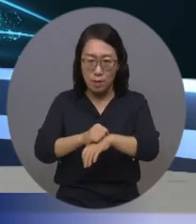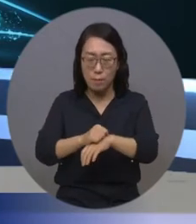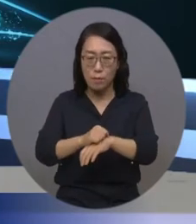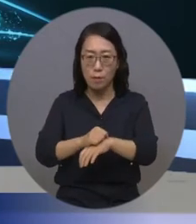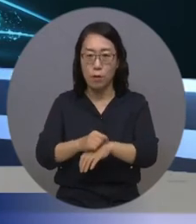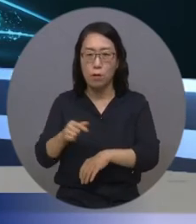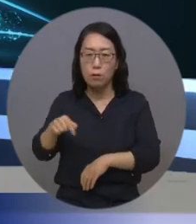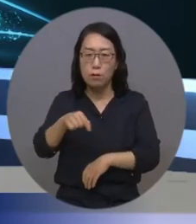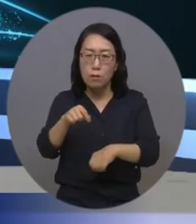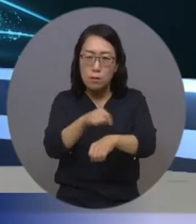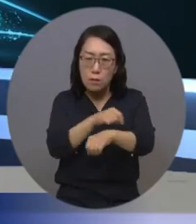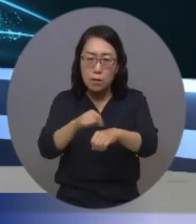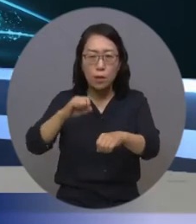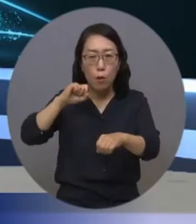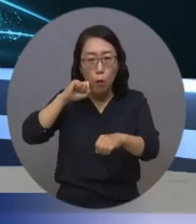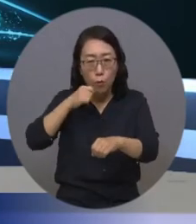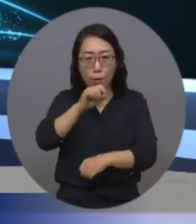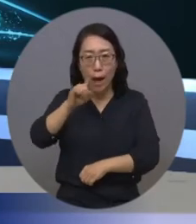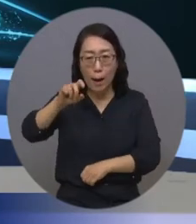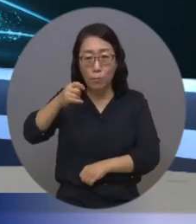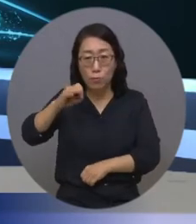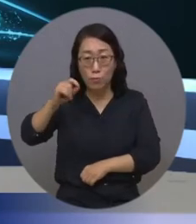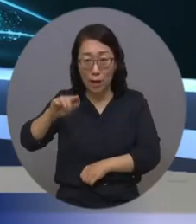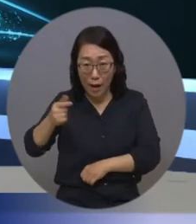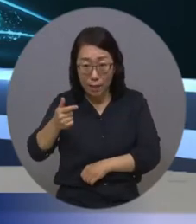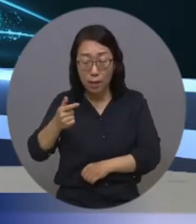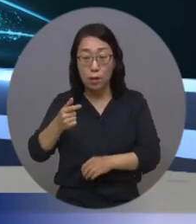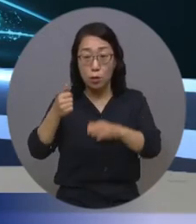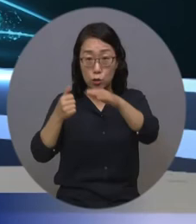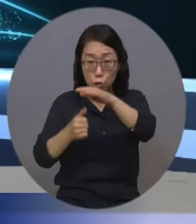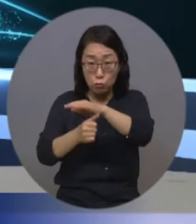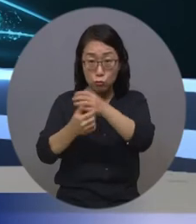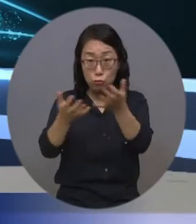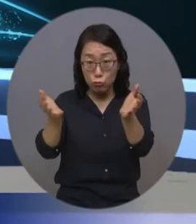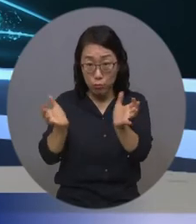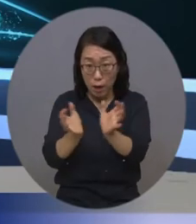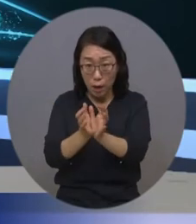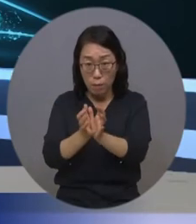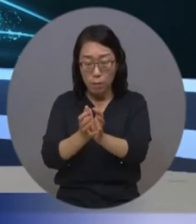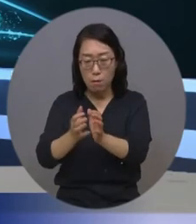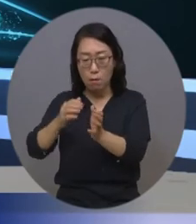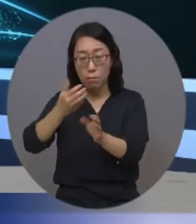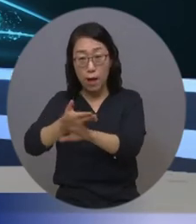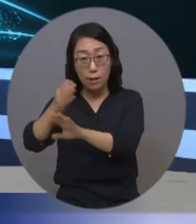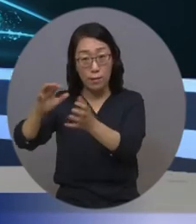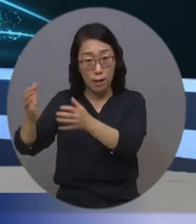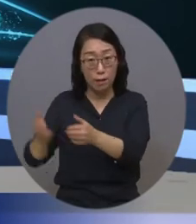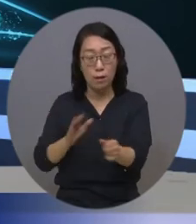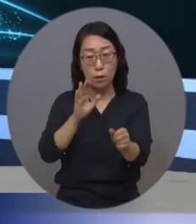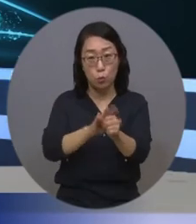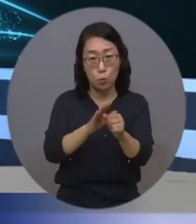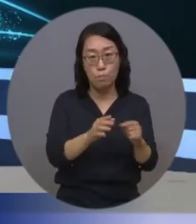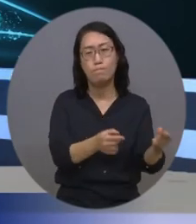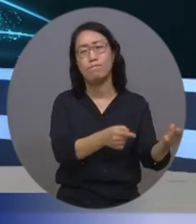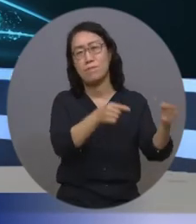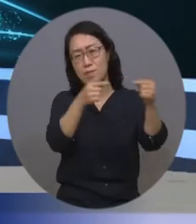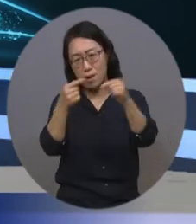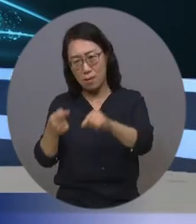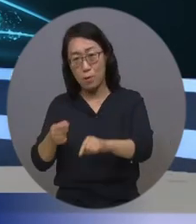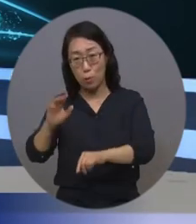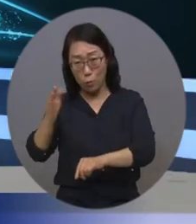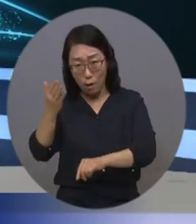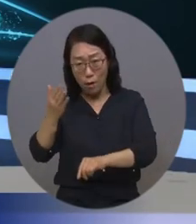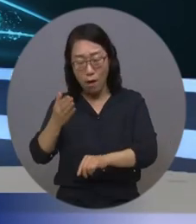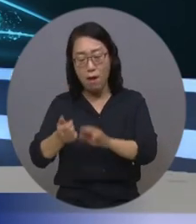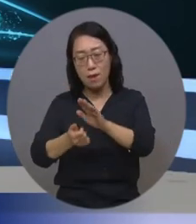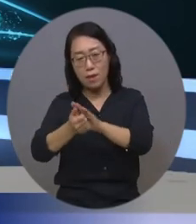국내 사정으로 막힐 뻔했던 아프가니스탄 선수단이 국제사회의 도움으로 무사히 대회에 출전해 세계인에게